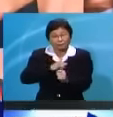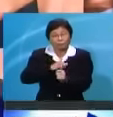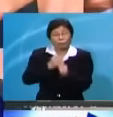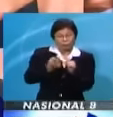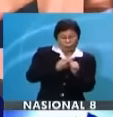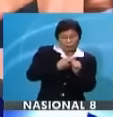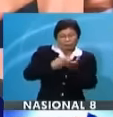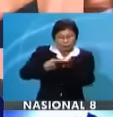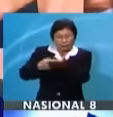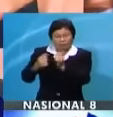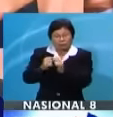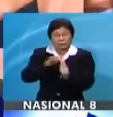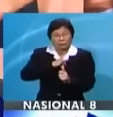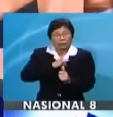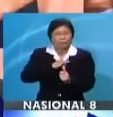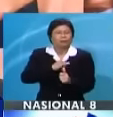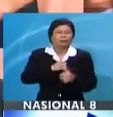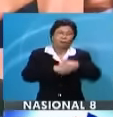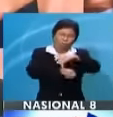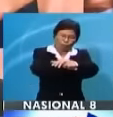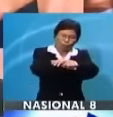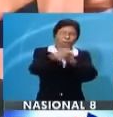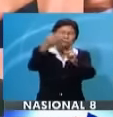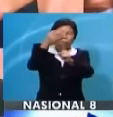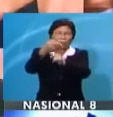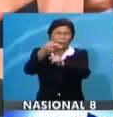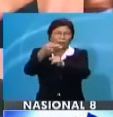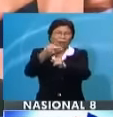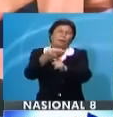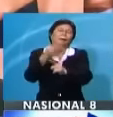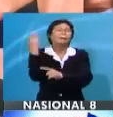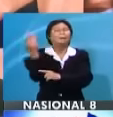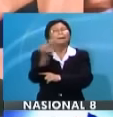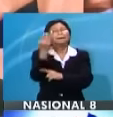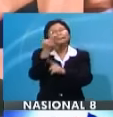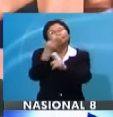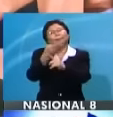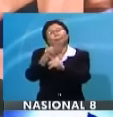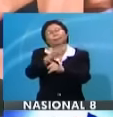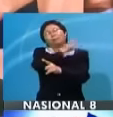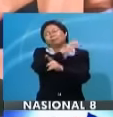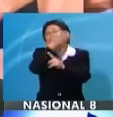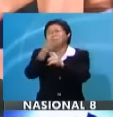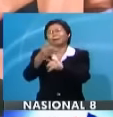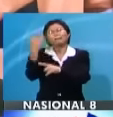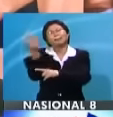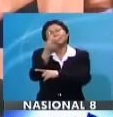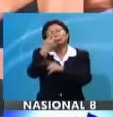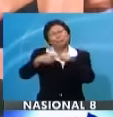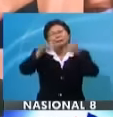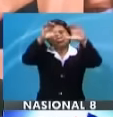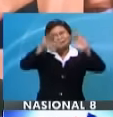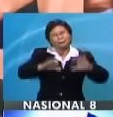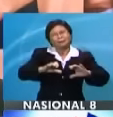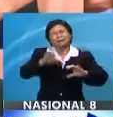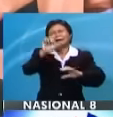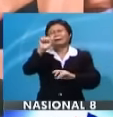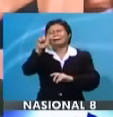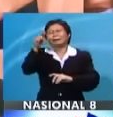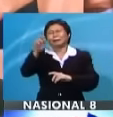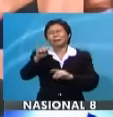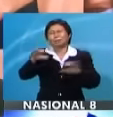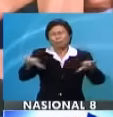yang saya kata. Dalam bola sepak, singkiran dan itu memang biasa jurulatih. Tapi cara you buat tu,